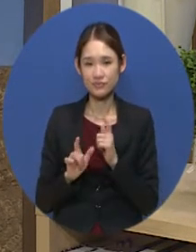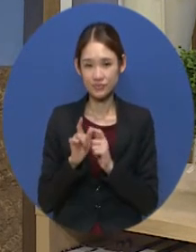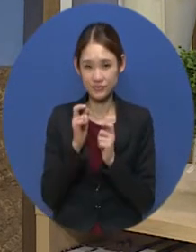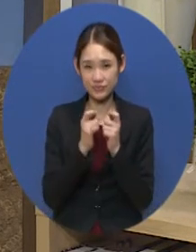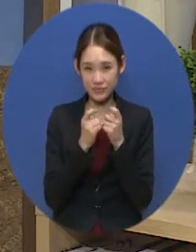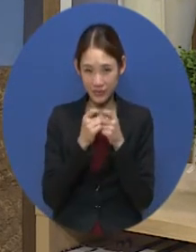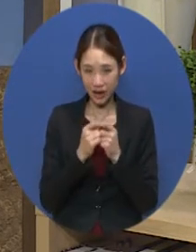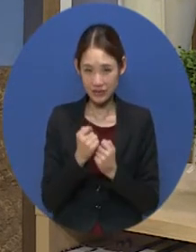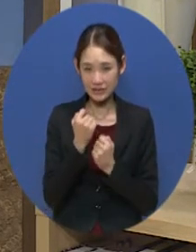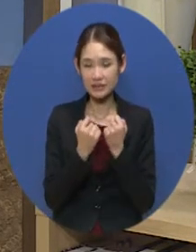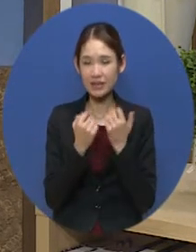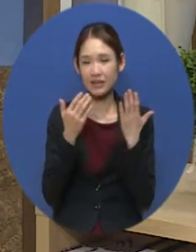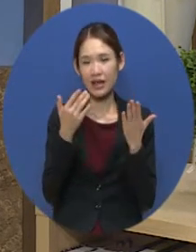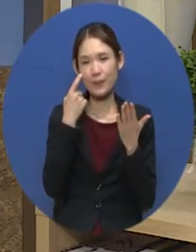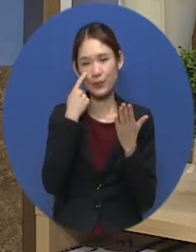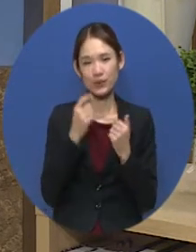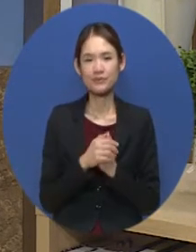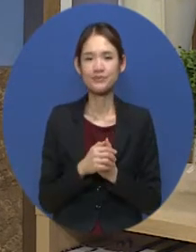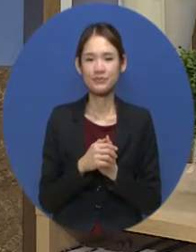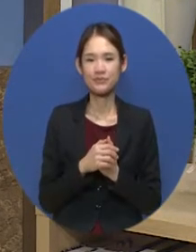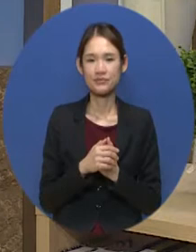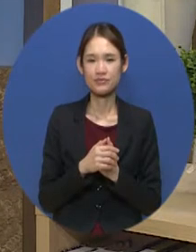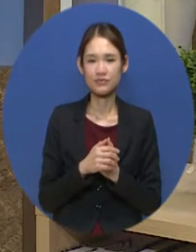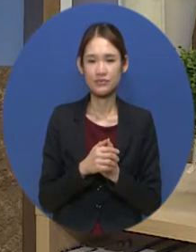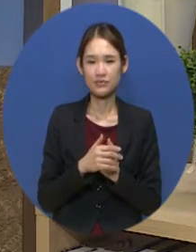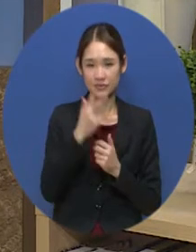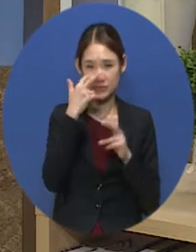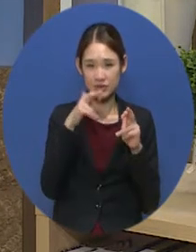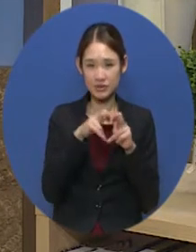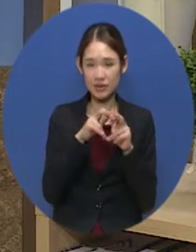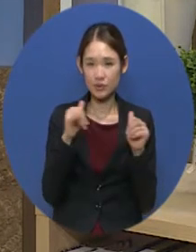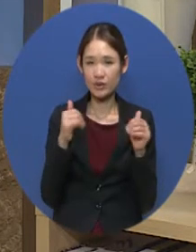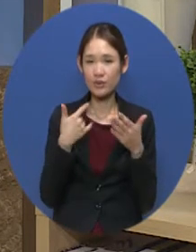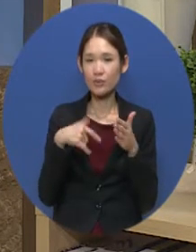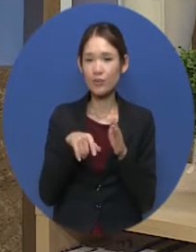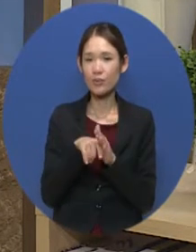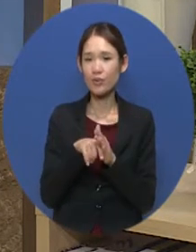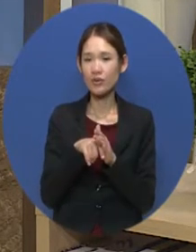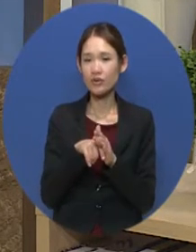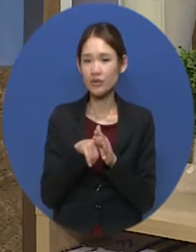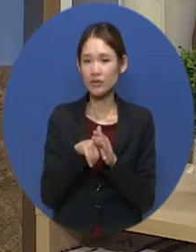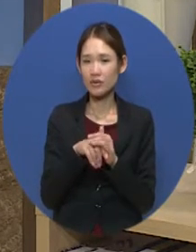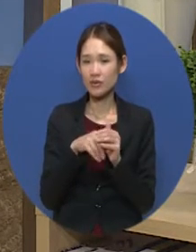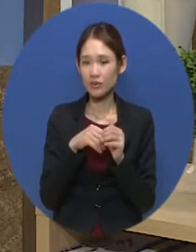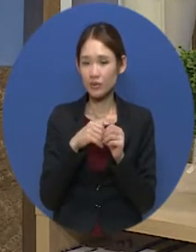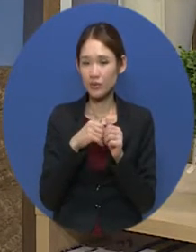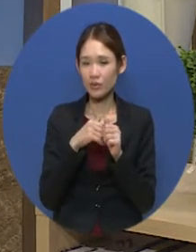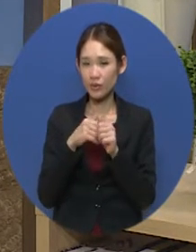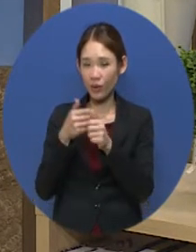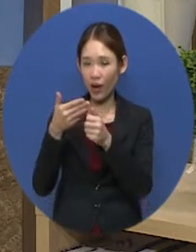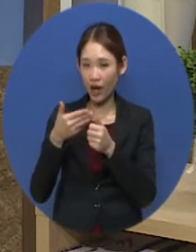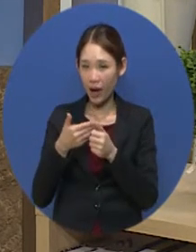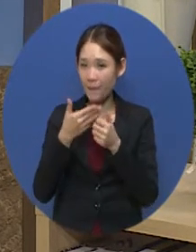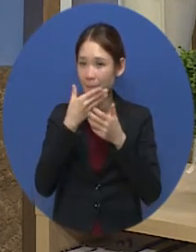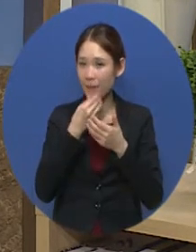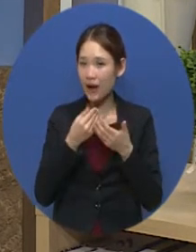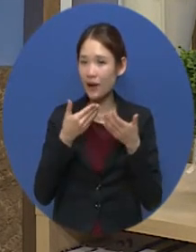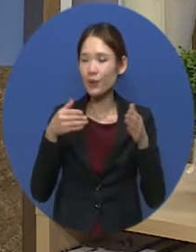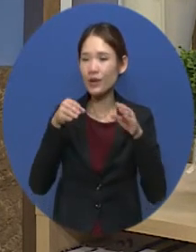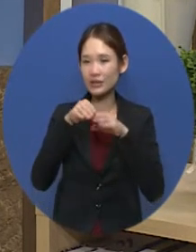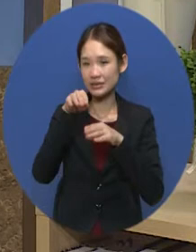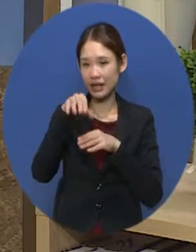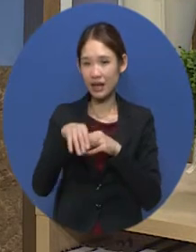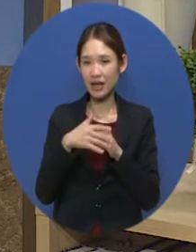자세한 이야기를 나누어 보도록 하겠습니다. 시각장애인들을 위해서 보냄을 받는